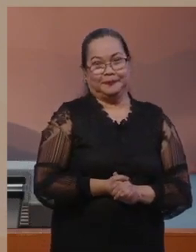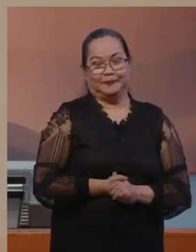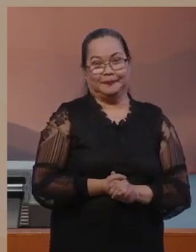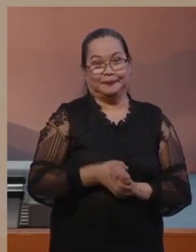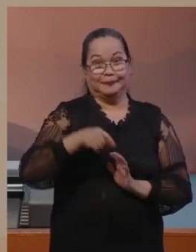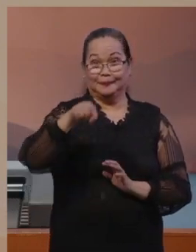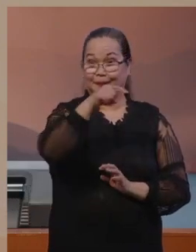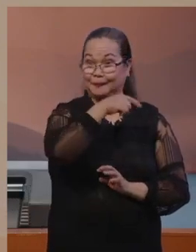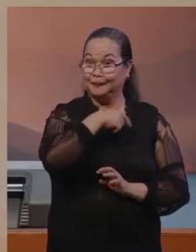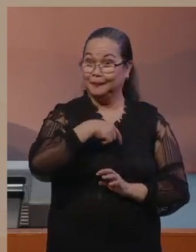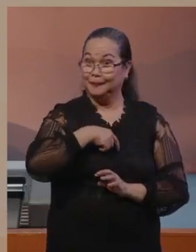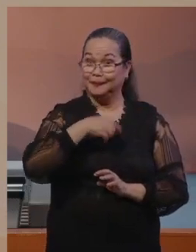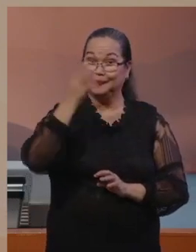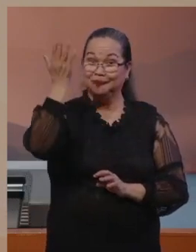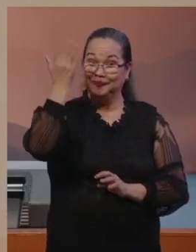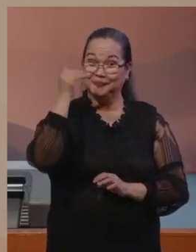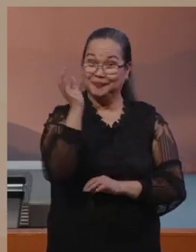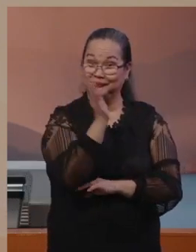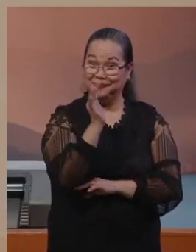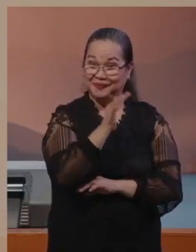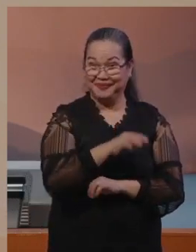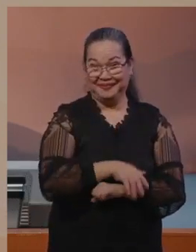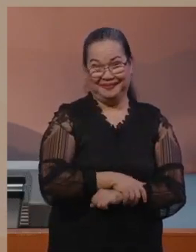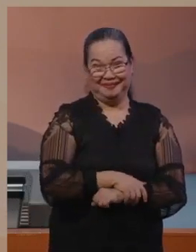Tayo pong lahat ay dating Rahab.